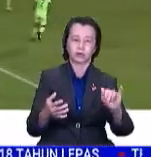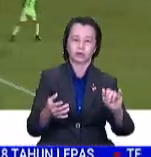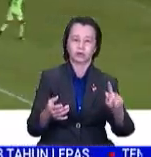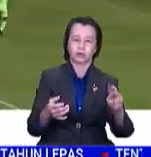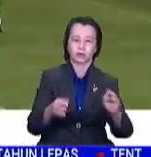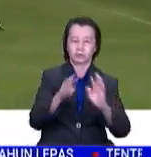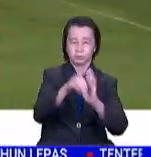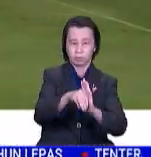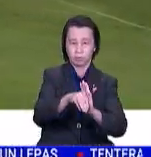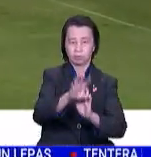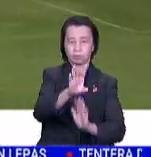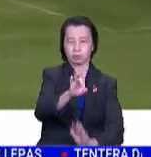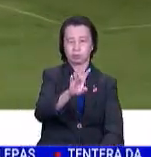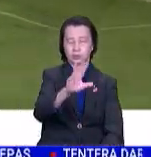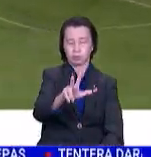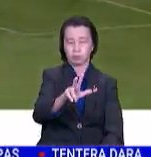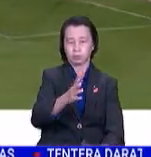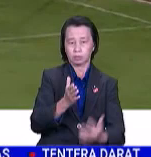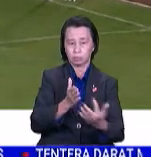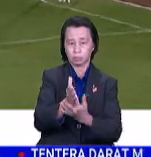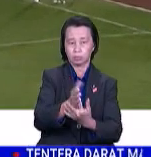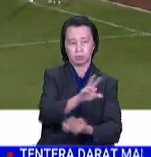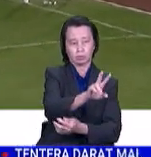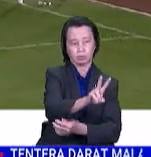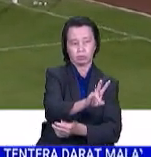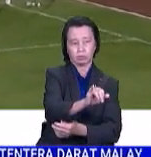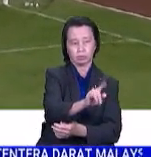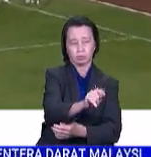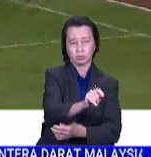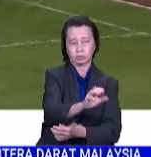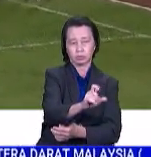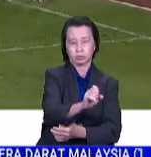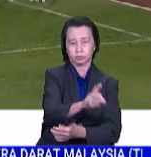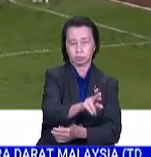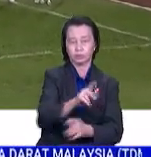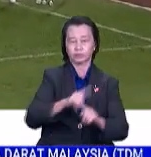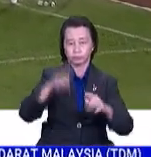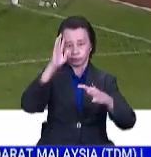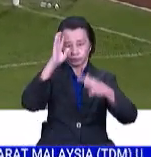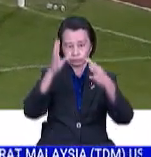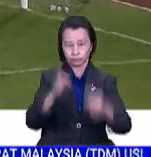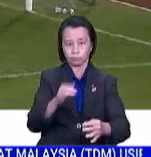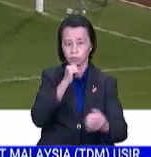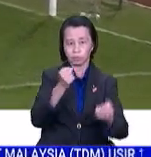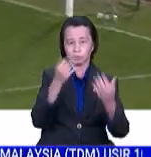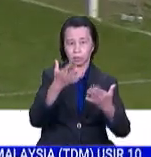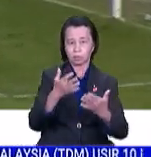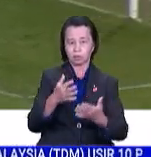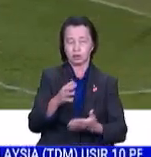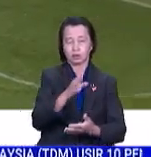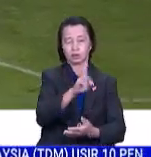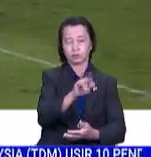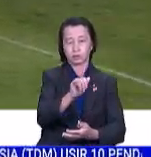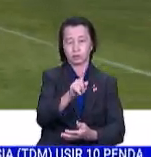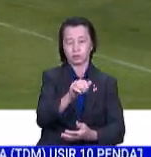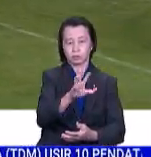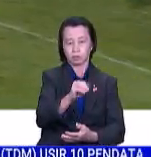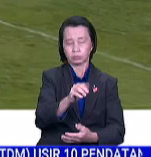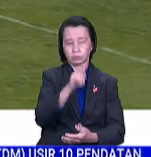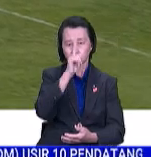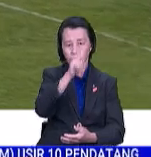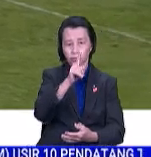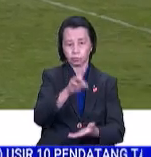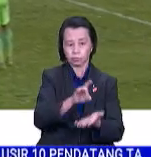minit ke-83 Rosi Victor Mironov. Bagaimanapun, keputusan itu tidak banyak membantu UiTM yang hampir